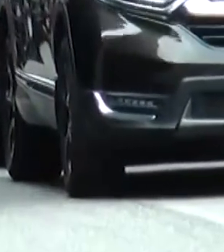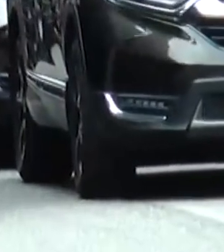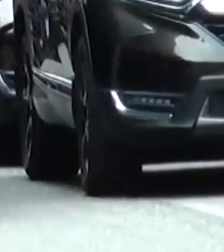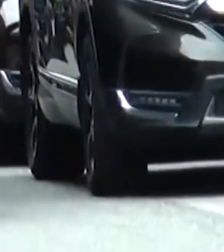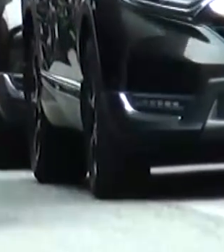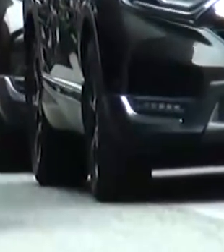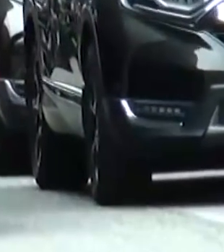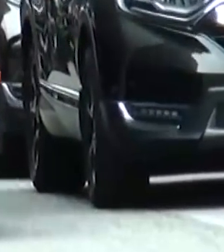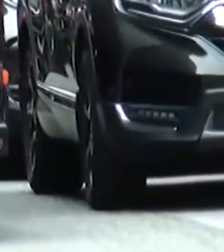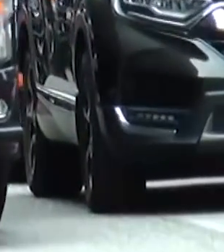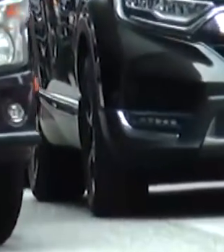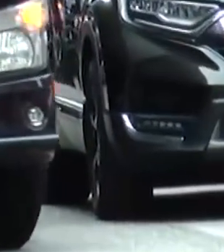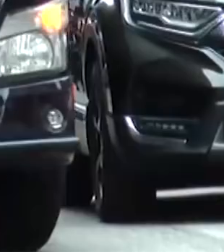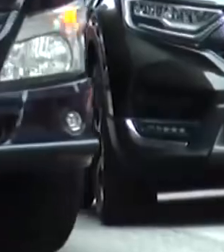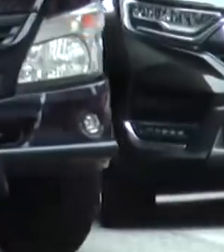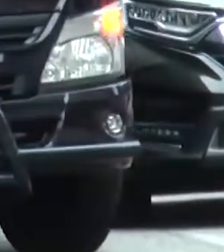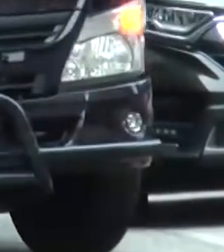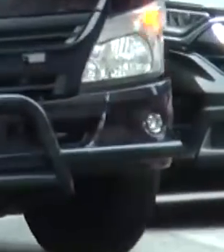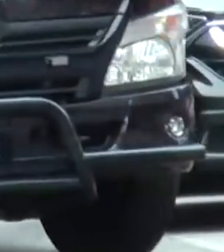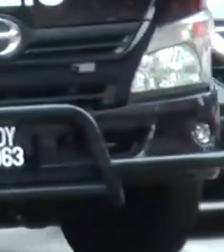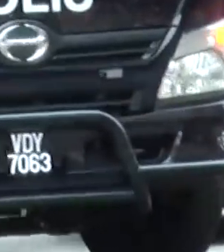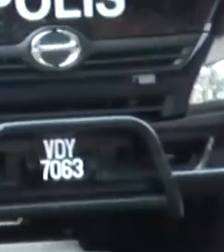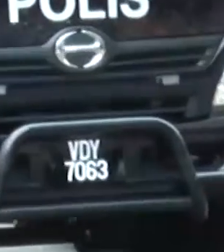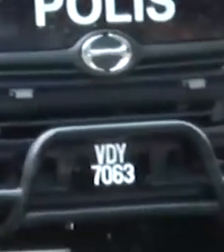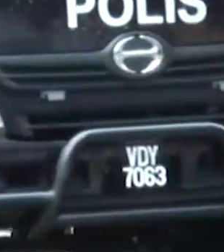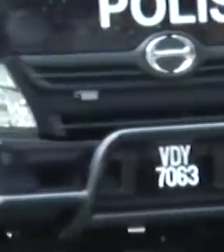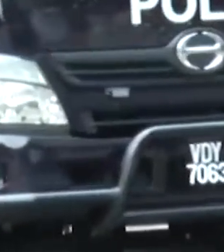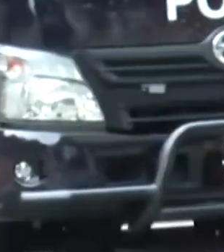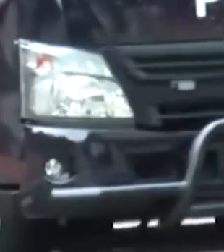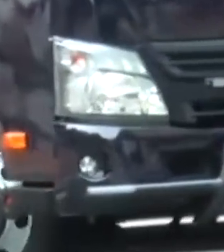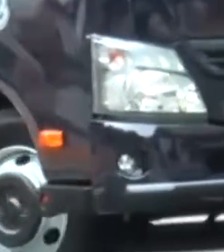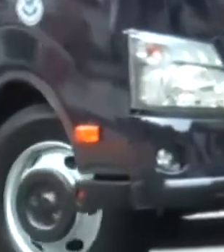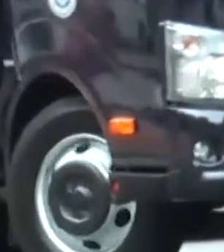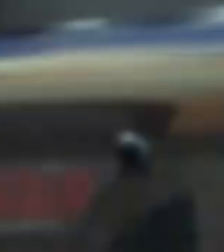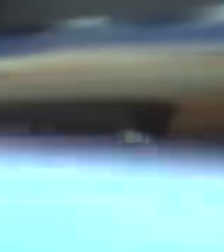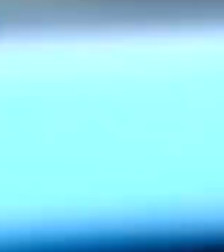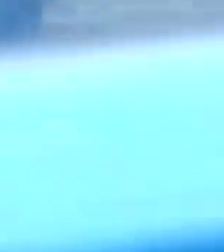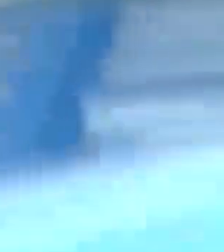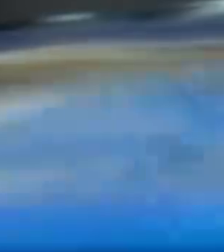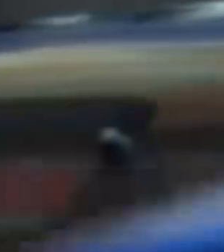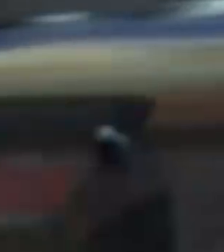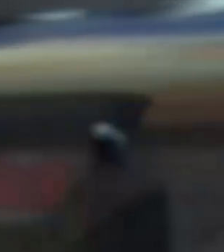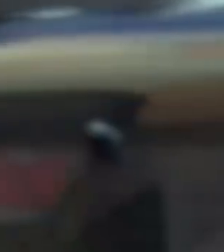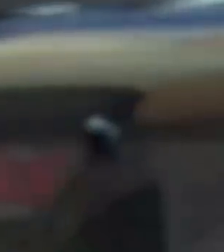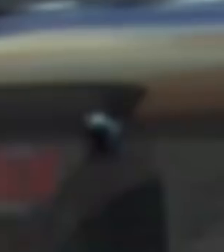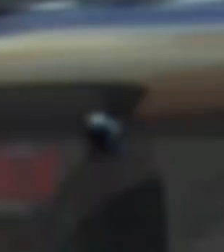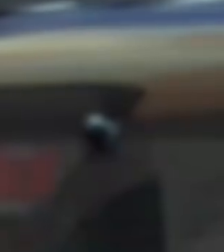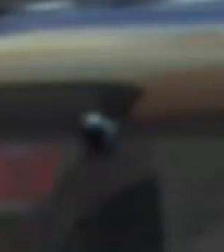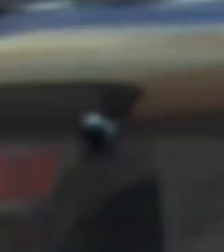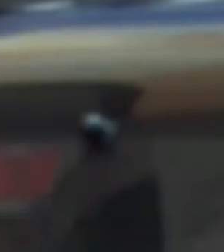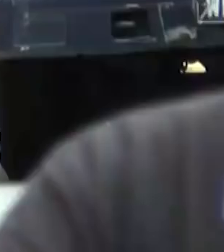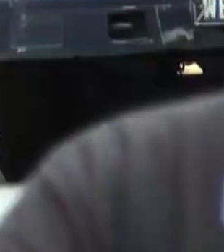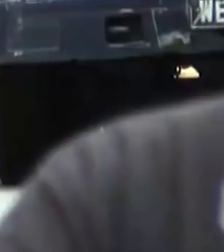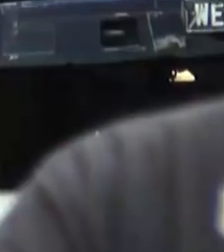Sepatutnya mereka yang tidak puas hati kepada kerajaan ini berterima kasih kepada kerajaan. Kerana